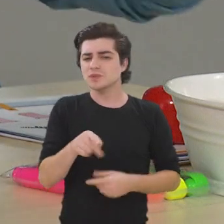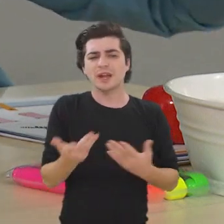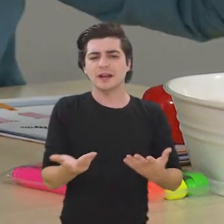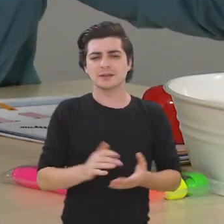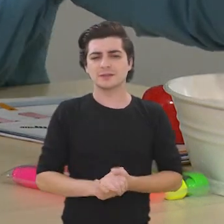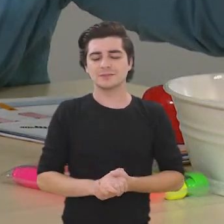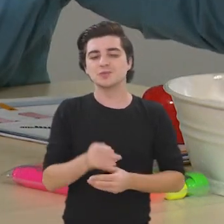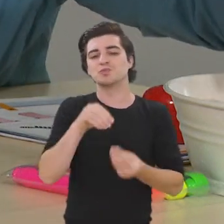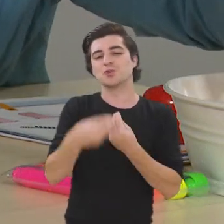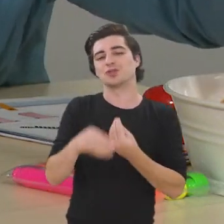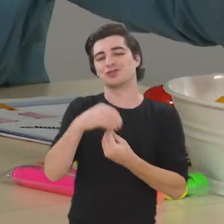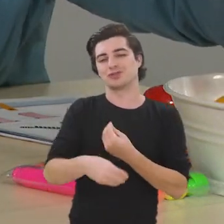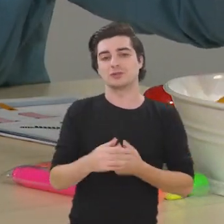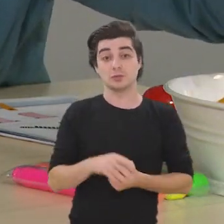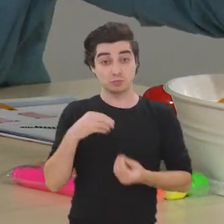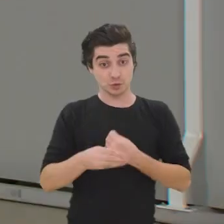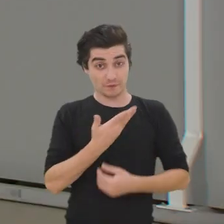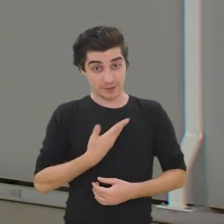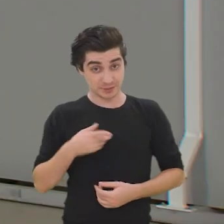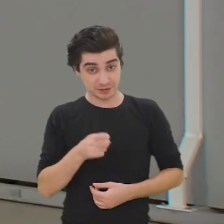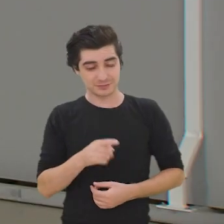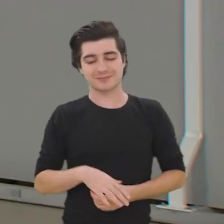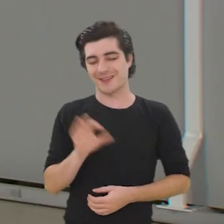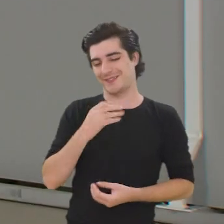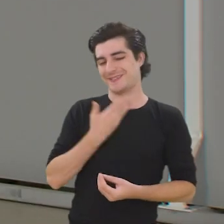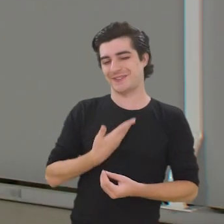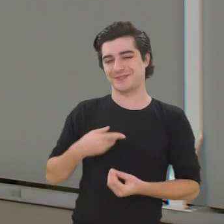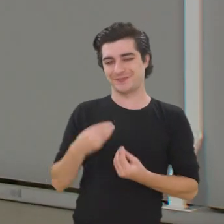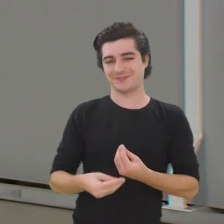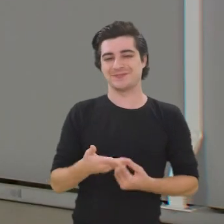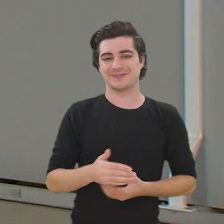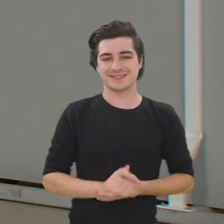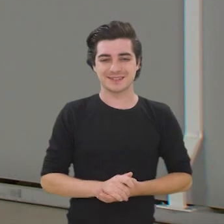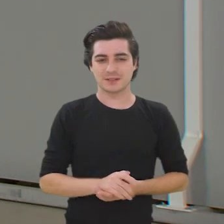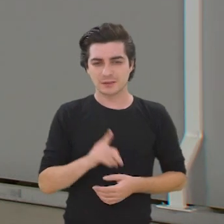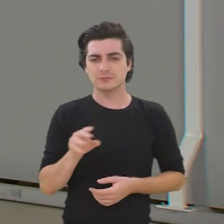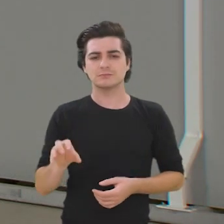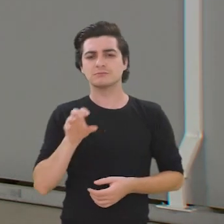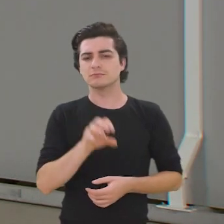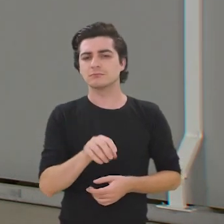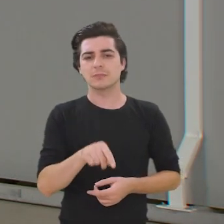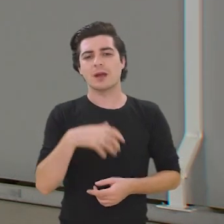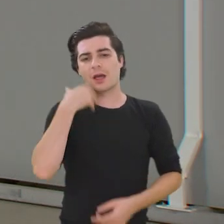Nedir o? Bir muz. Muz. Sever misin muz? Severim. Ve bir?